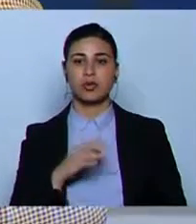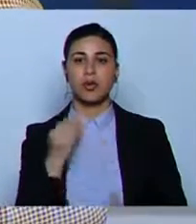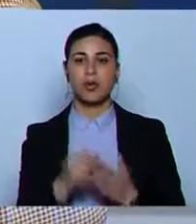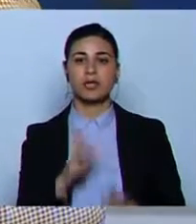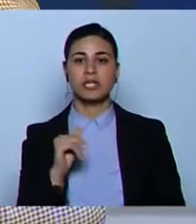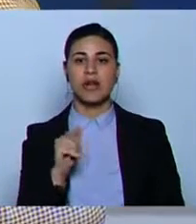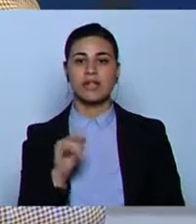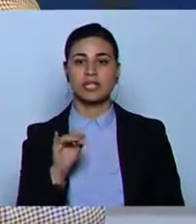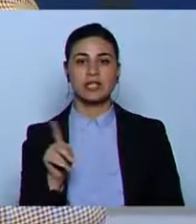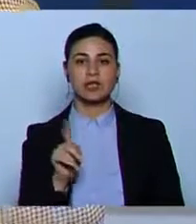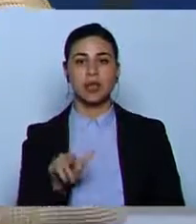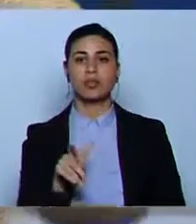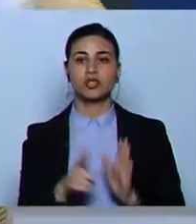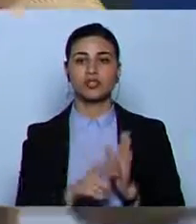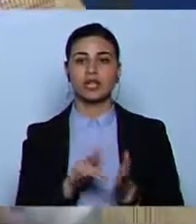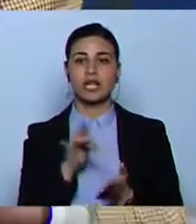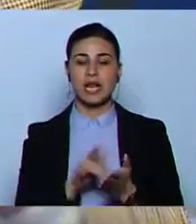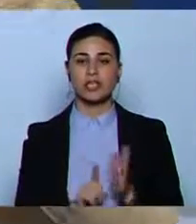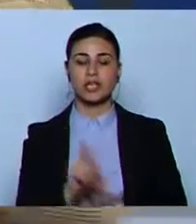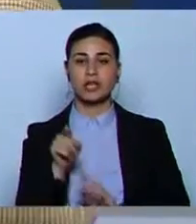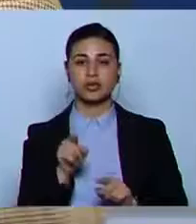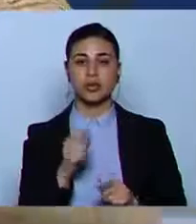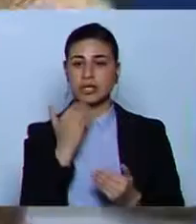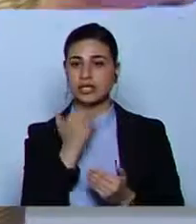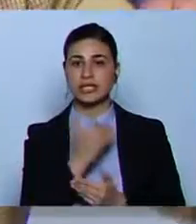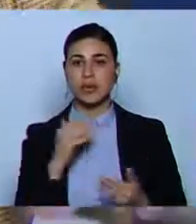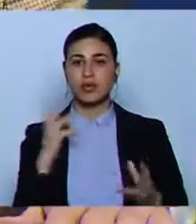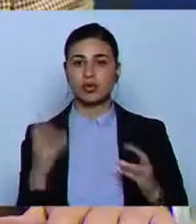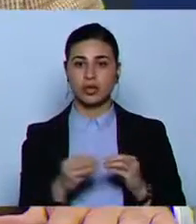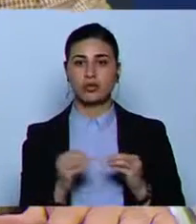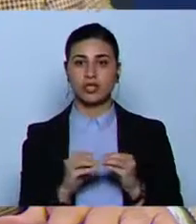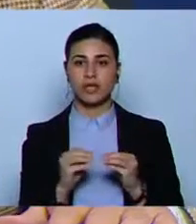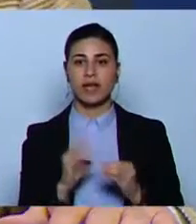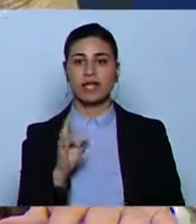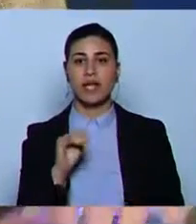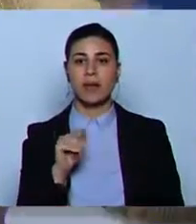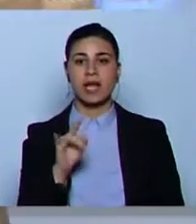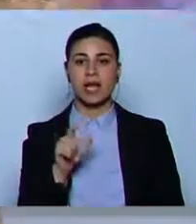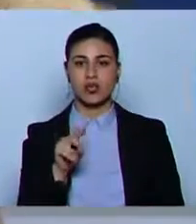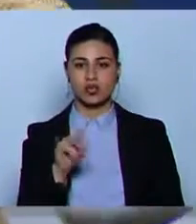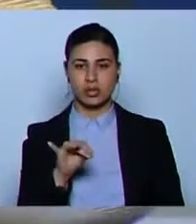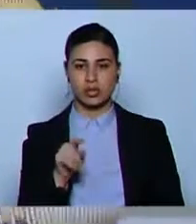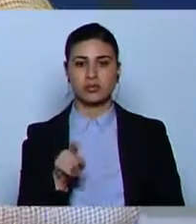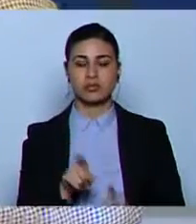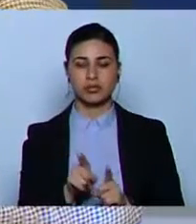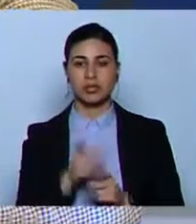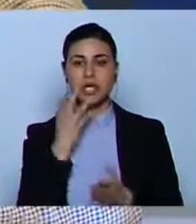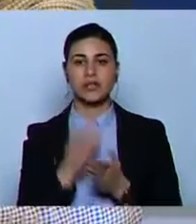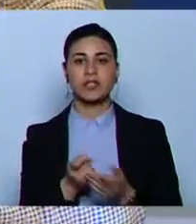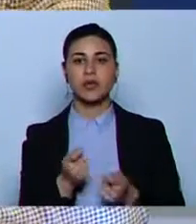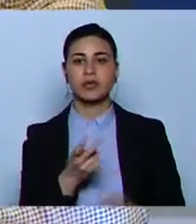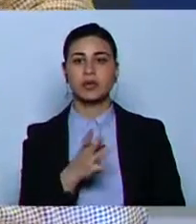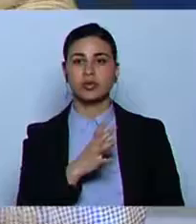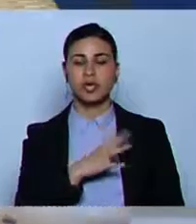რომ თქვა შვიდ ქალაქში დაიწყო. თორე საბოლოო ჯამში არათუ ხაშური, იგივე ნაფარეულიც, აი ბატონ მახსენმა, ნაფარეულის თვითმმართველი უნდა იყოს